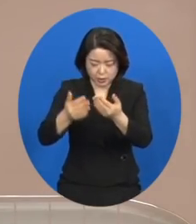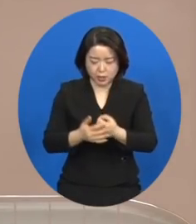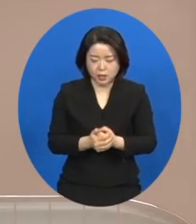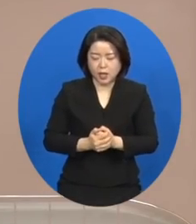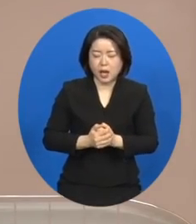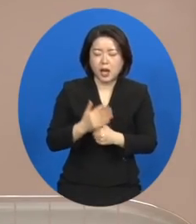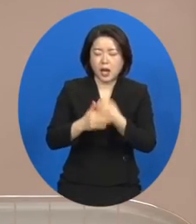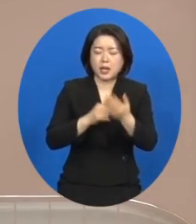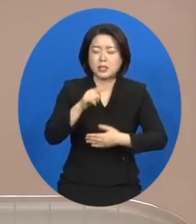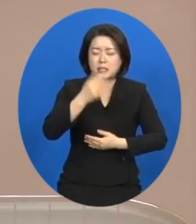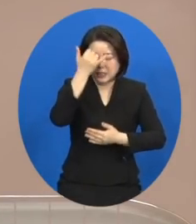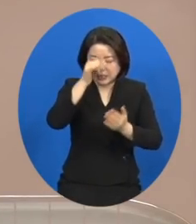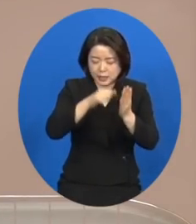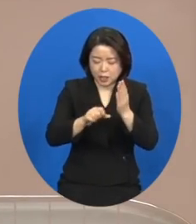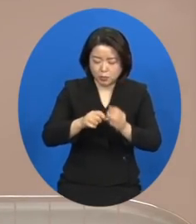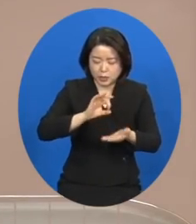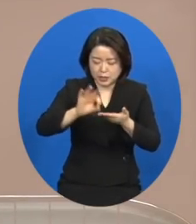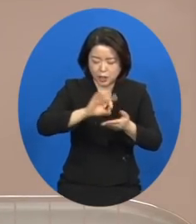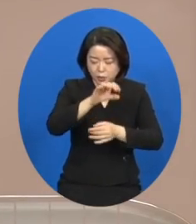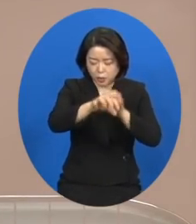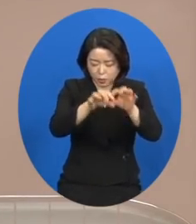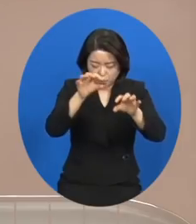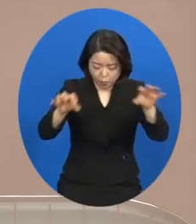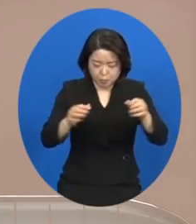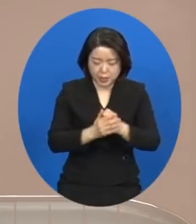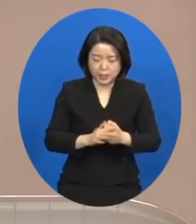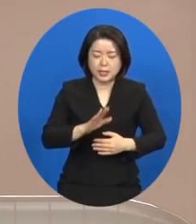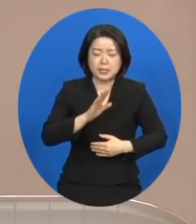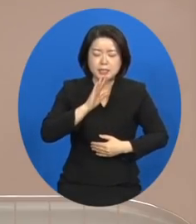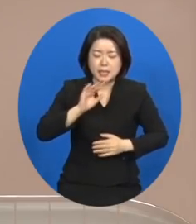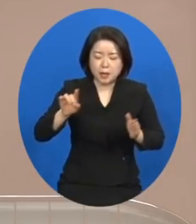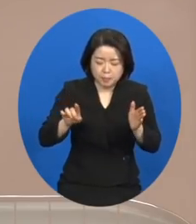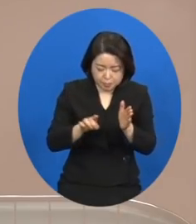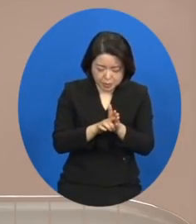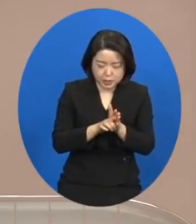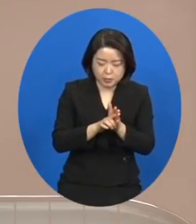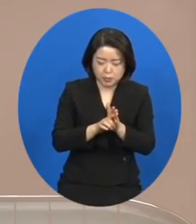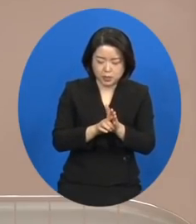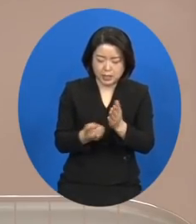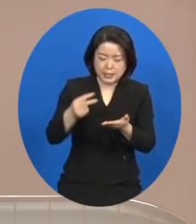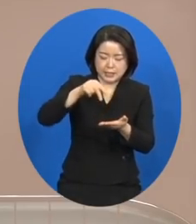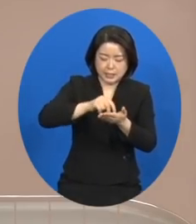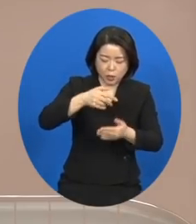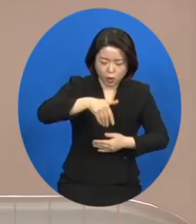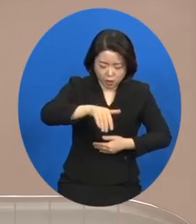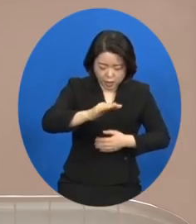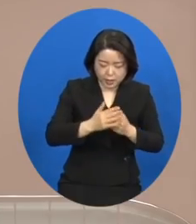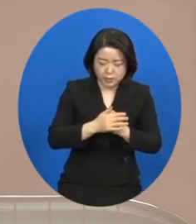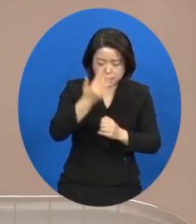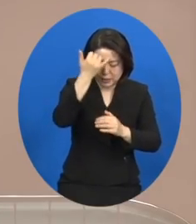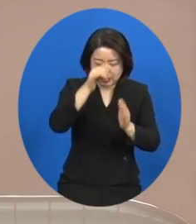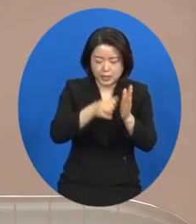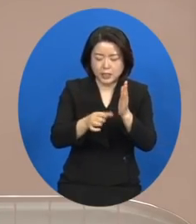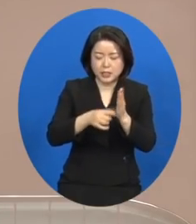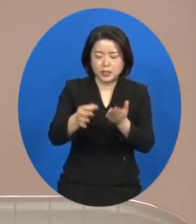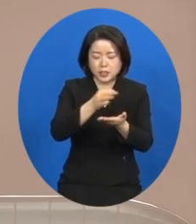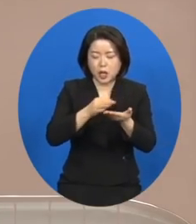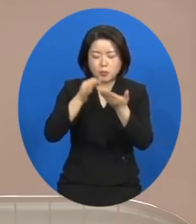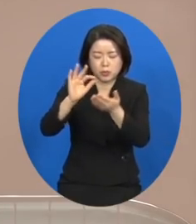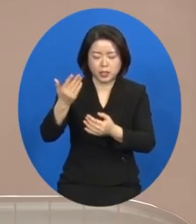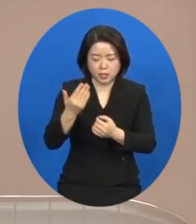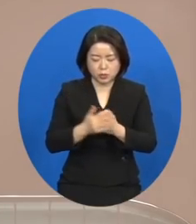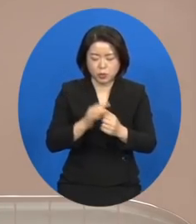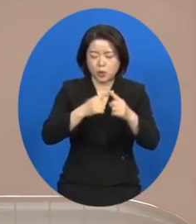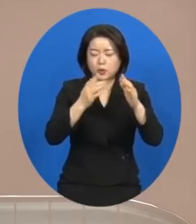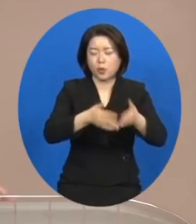하나님 이 예물이 쓰인 곳곳마다 정말 이 참된 믿음을 하나님 세워나가는 아버지 하나님 예물이 되게 하여 주시고, 교회를